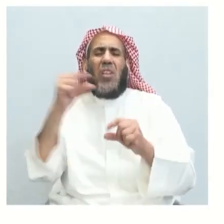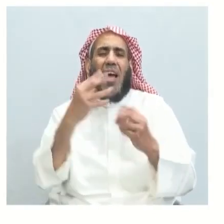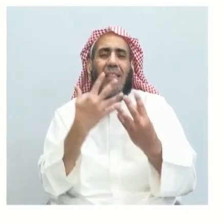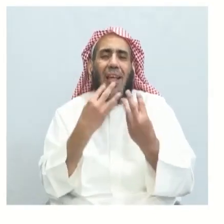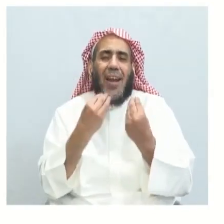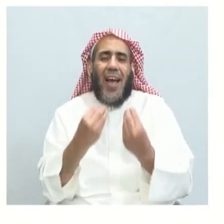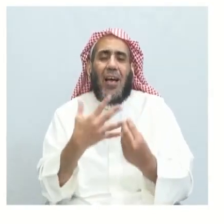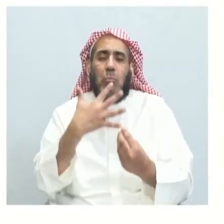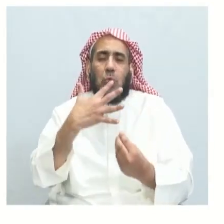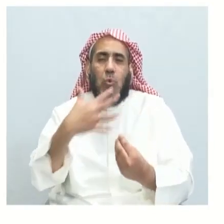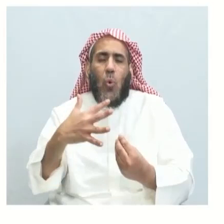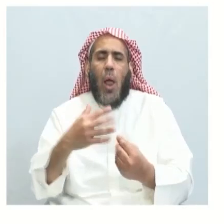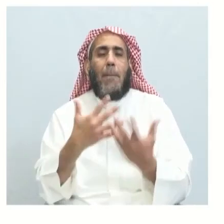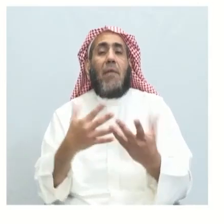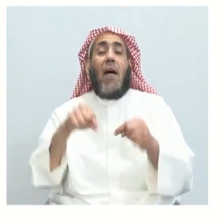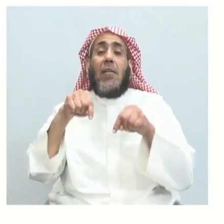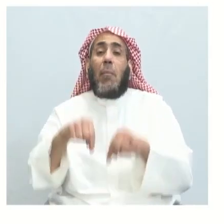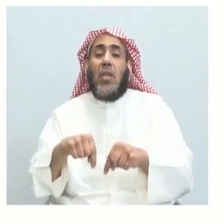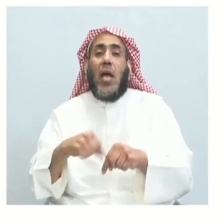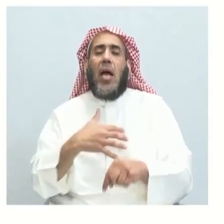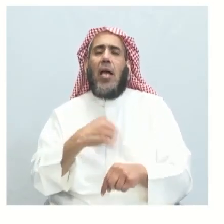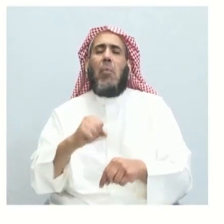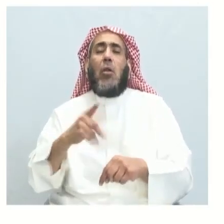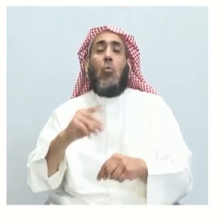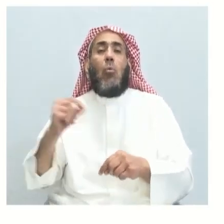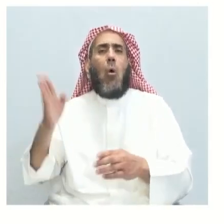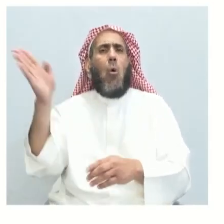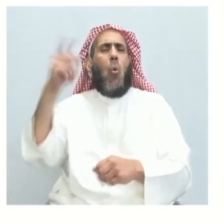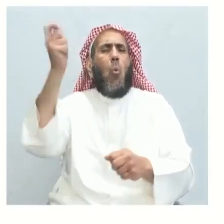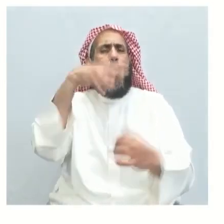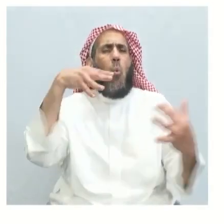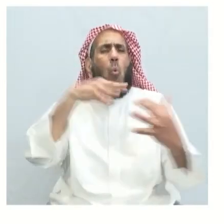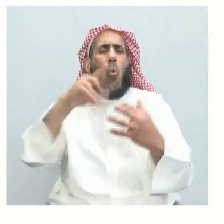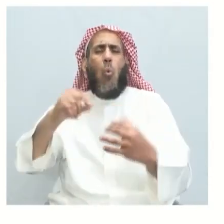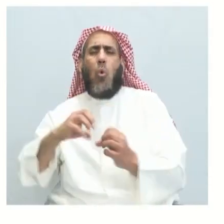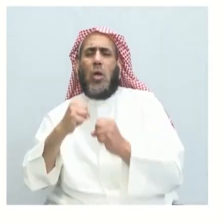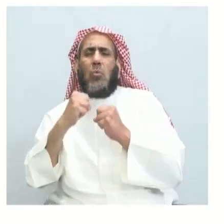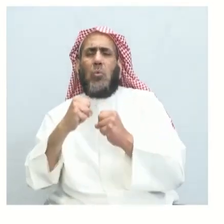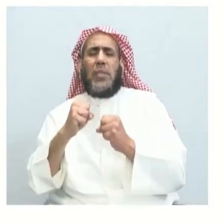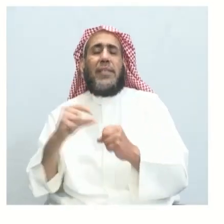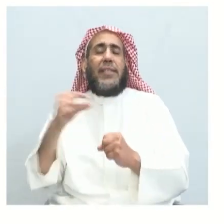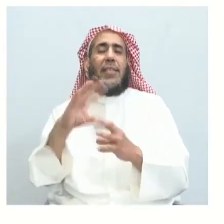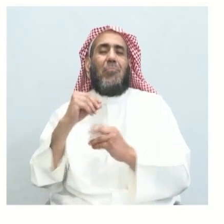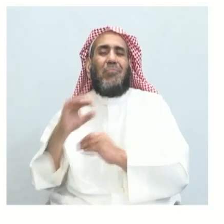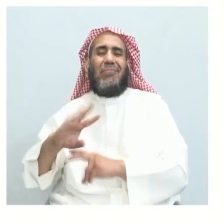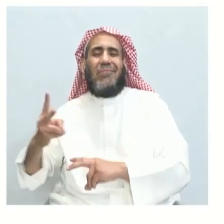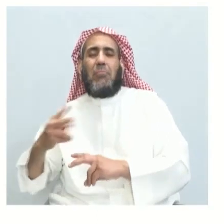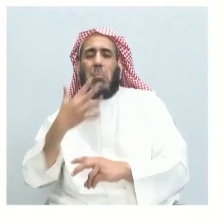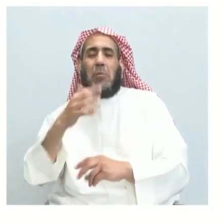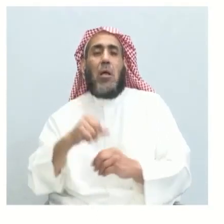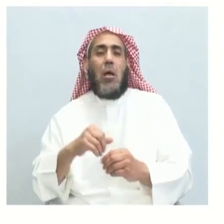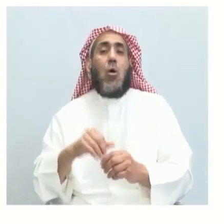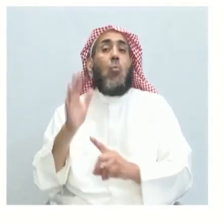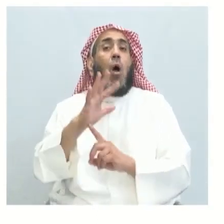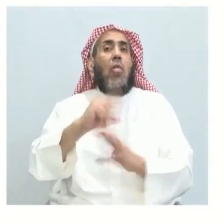رقه اكثر سهوله اكثر بساطه لان فيها ايمان هنا خطبه معارك وتلك الخطبه فيها شيء من من الدين او بسيطه المعاني